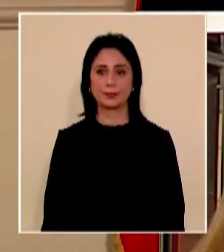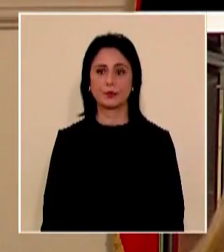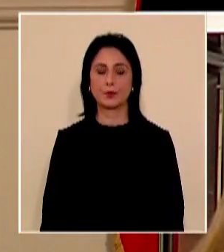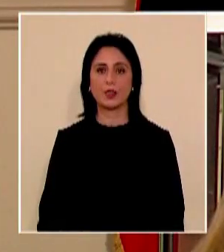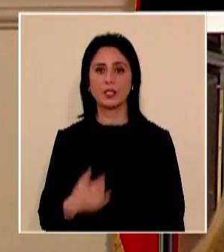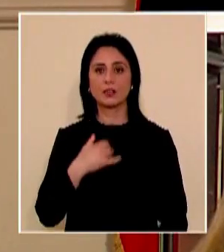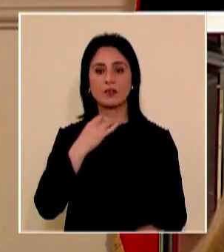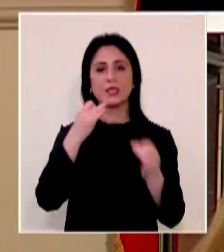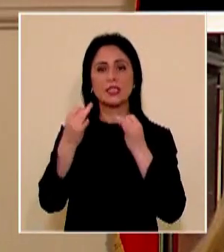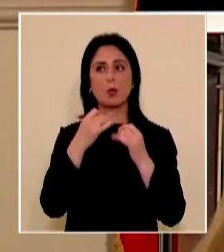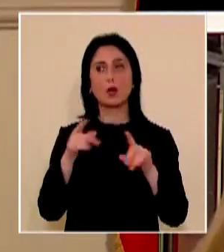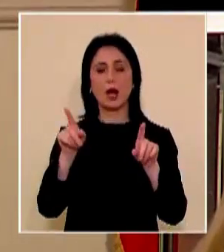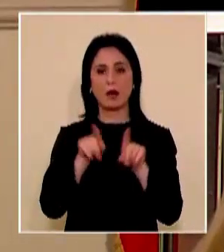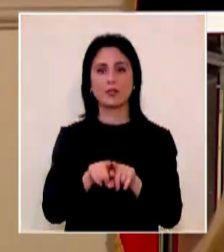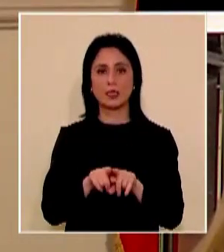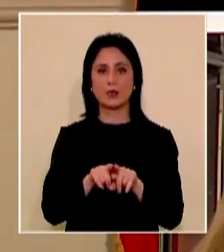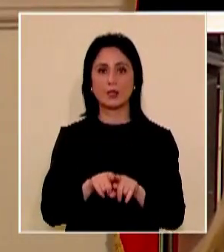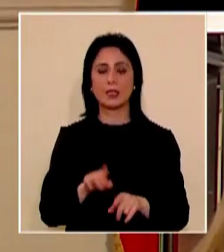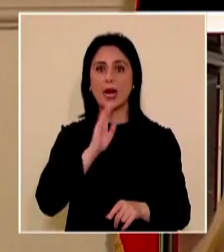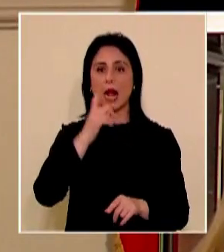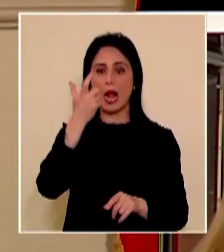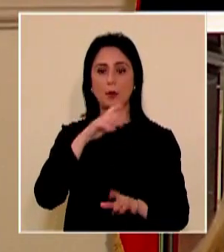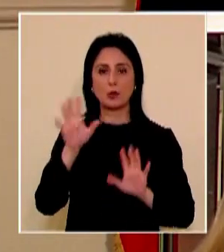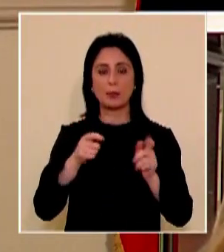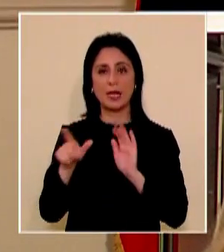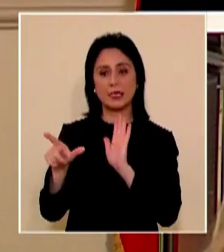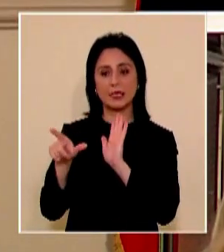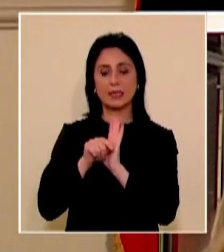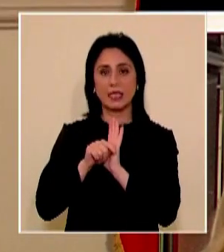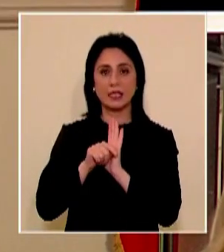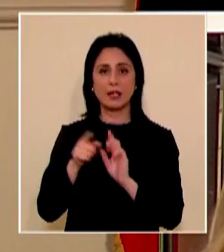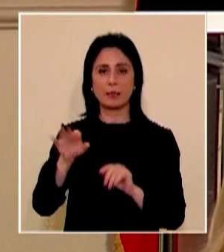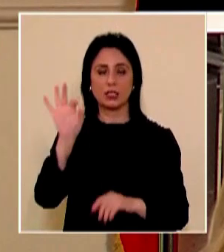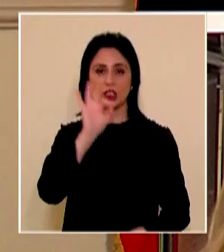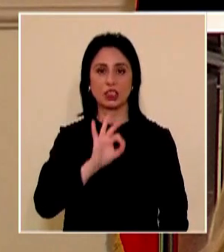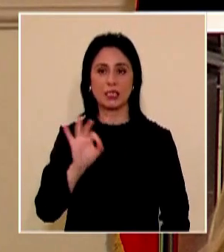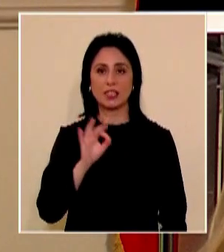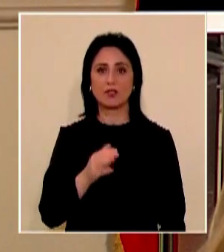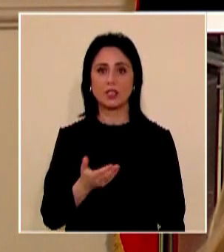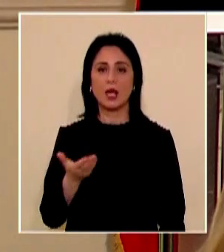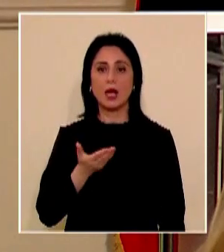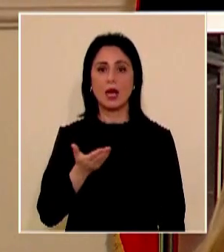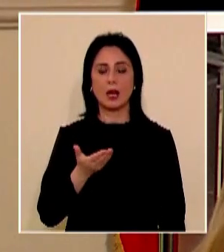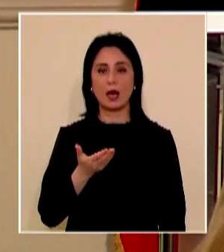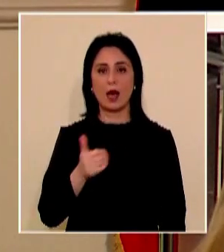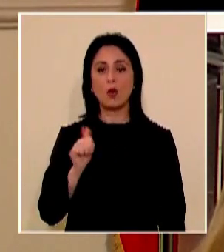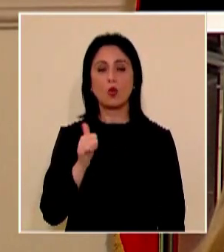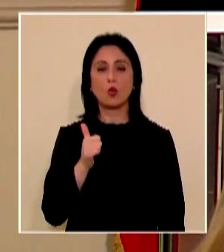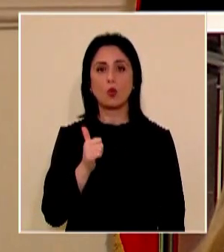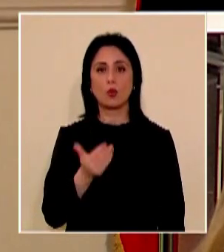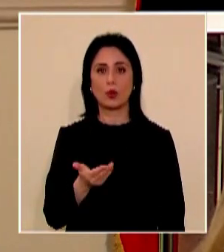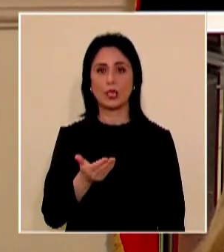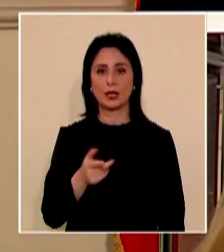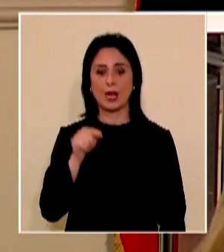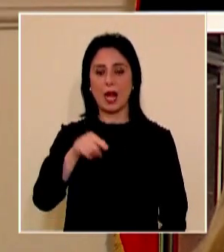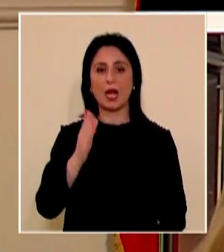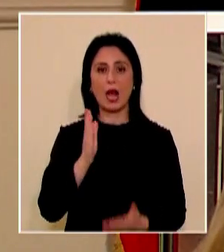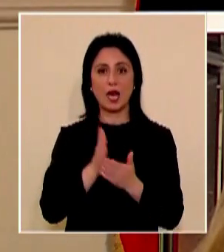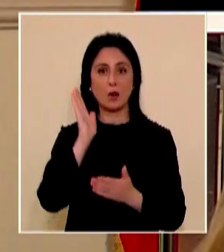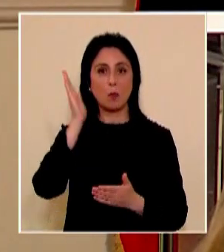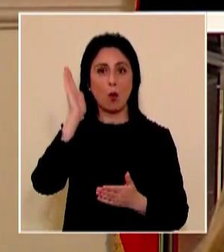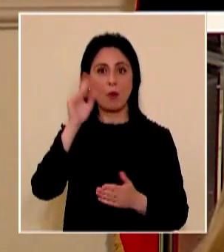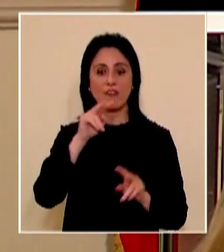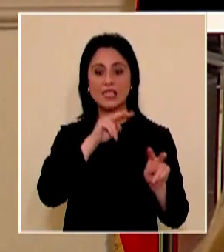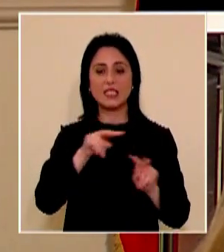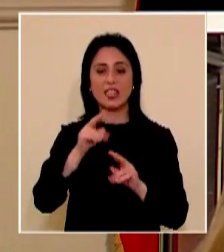Rozmawialiśmy dzisiaj także z panią prezydent właśnie na temat dalszej przyszłości tej misji Unii Europejskiej. Pani prezydent zwróciła